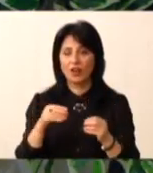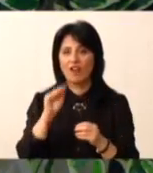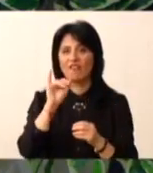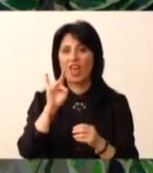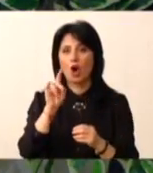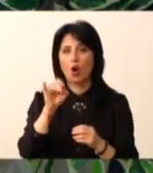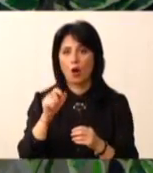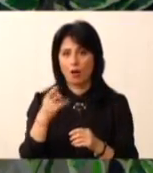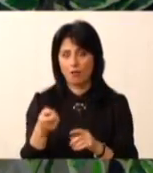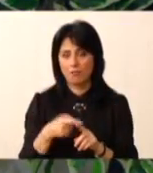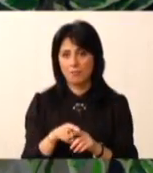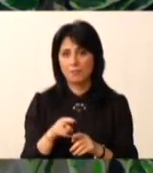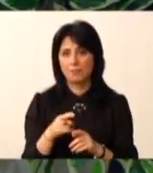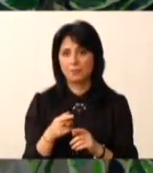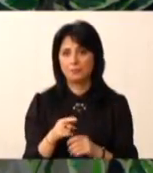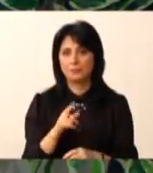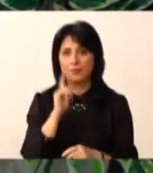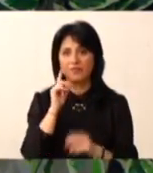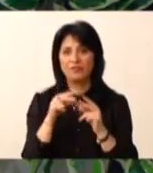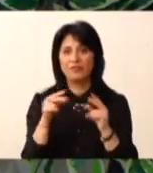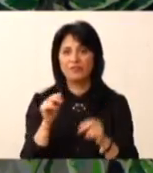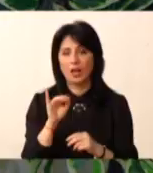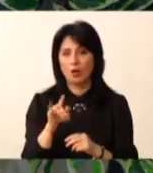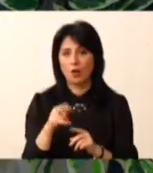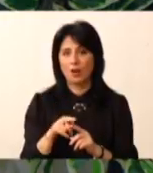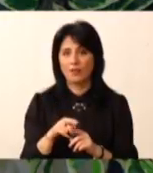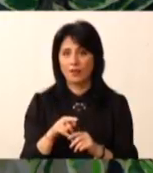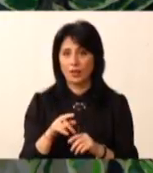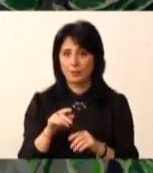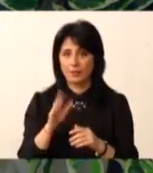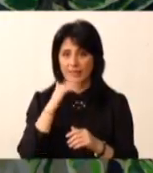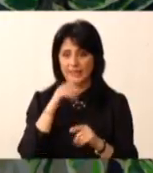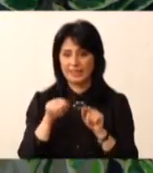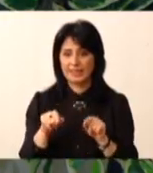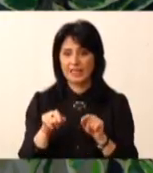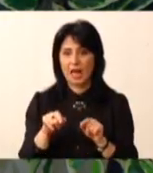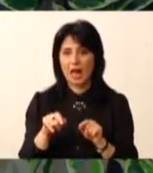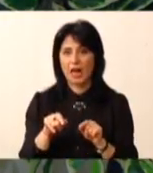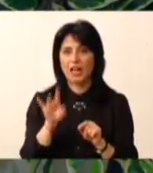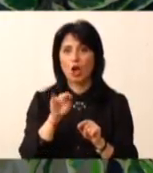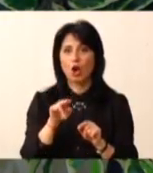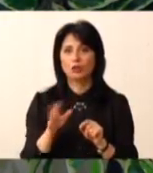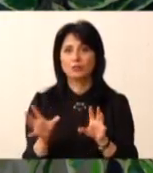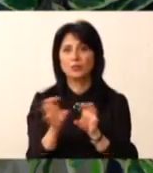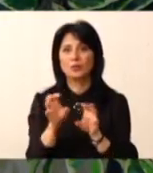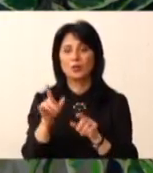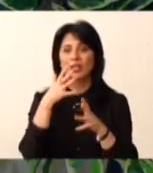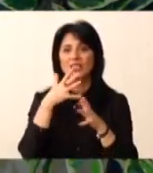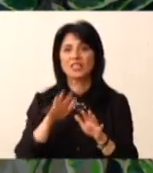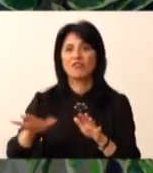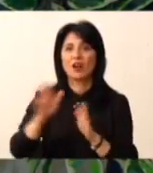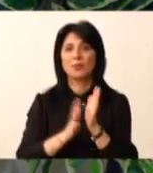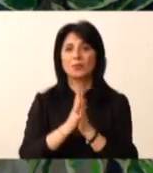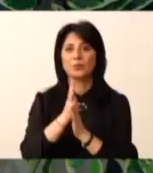ფეიხოა განსაკუთრებით. მაგრამ ჩვენ უნდა ვთქვათ, რომ ნიადაგი და წყალი ბევრად განსაზღვრავს იოდის შემცველობას. შესაბამისად,